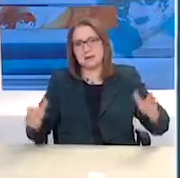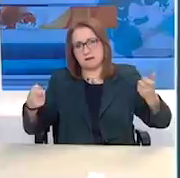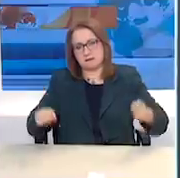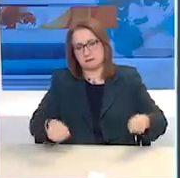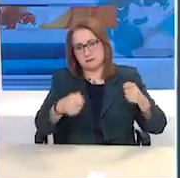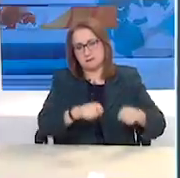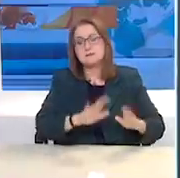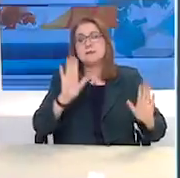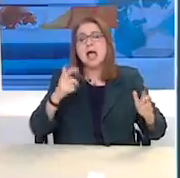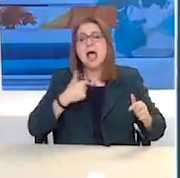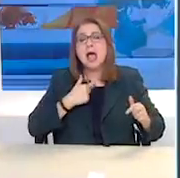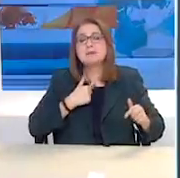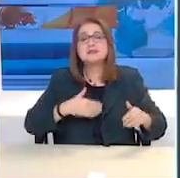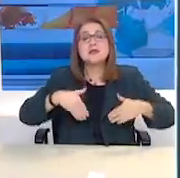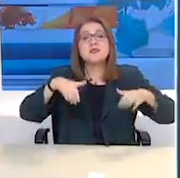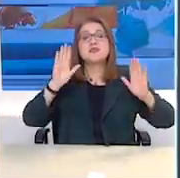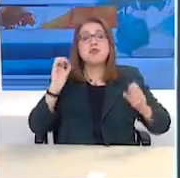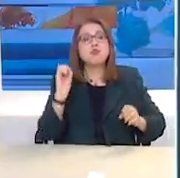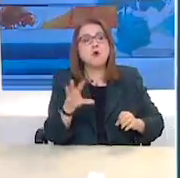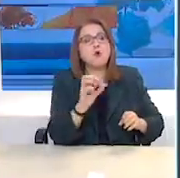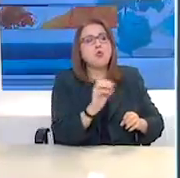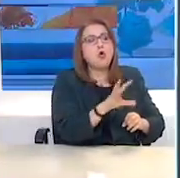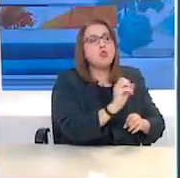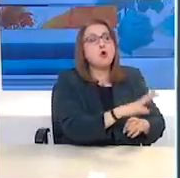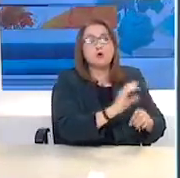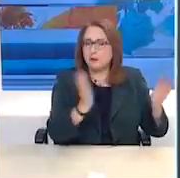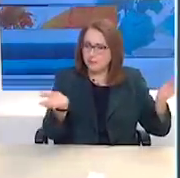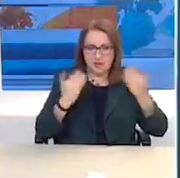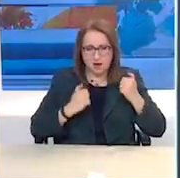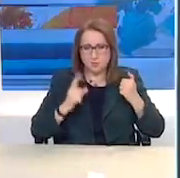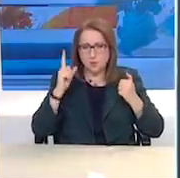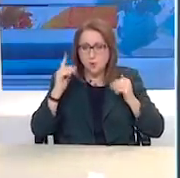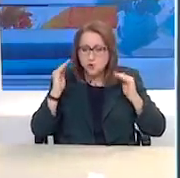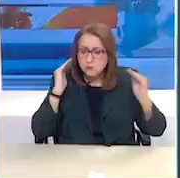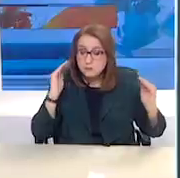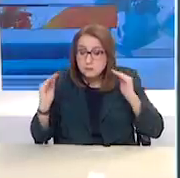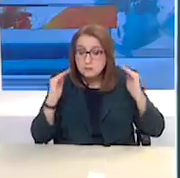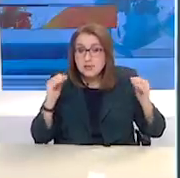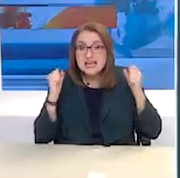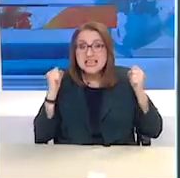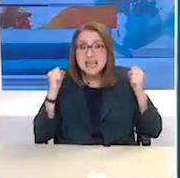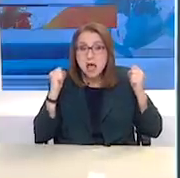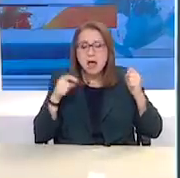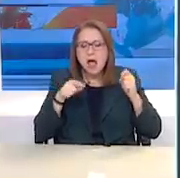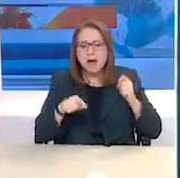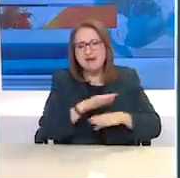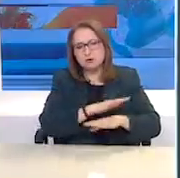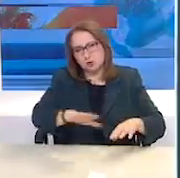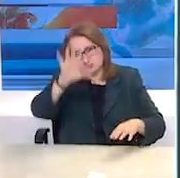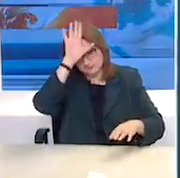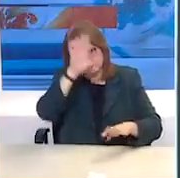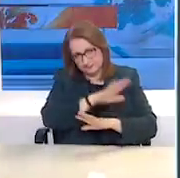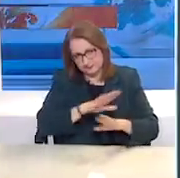της δημόσιας υγείας. Αγαπητοί μου συμπολίτες, δεν θα κουραστώ να λέω, δεν θέλω να κουράζεστε κι εσείς να